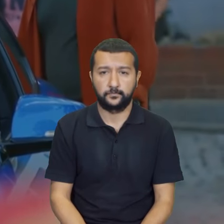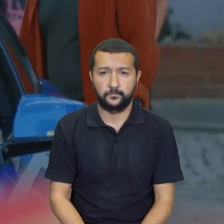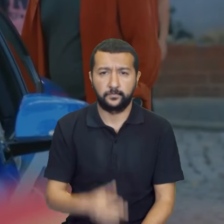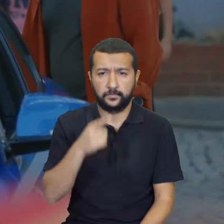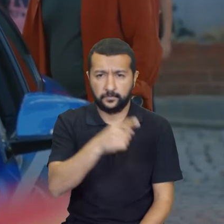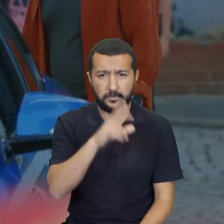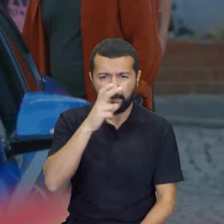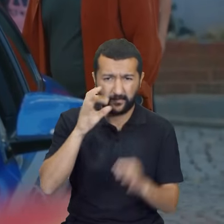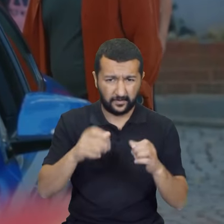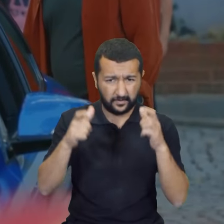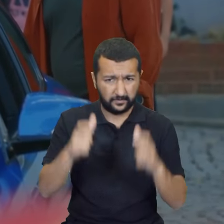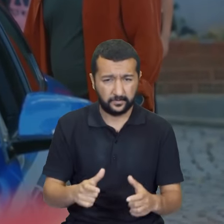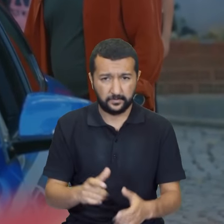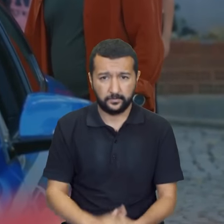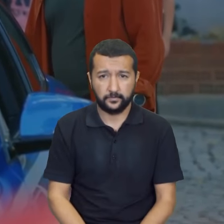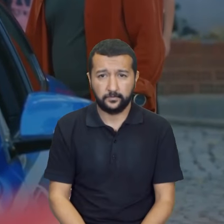Malivane mi?